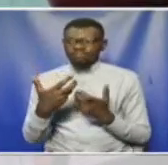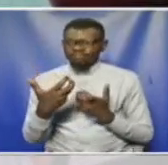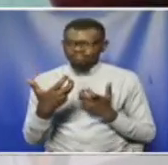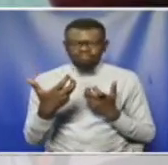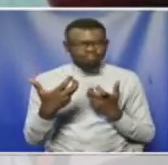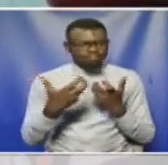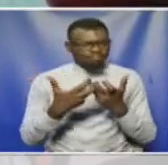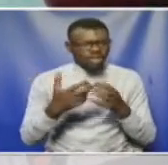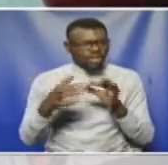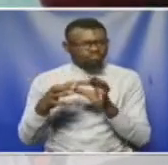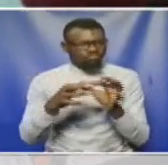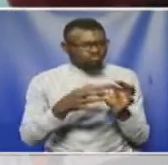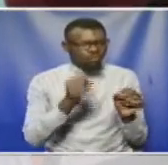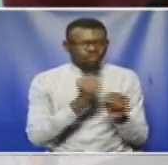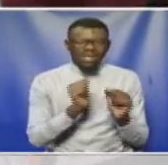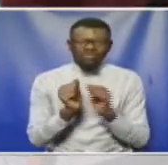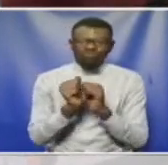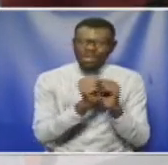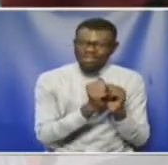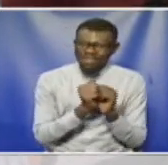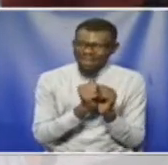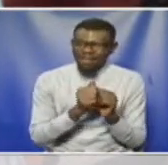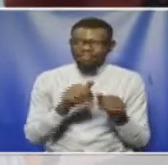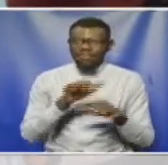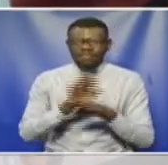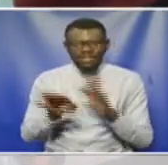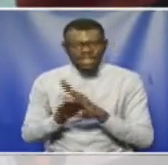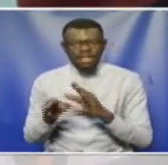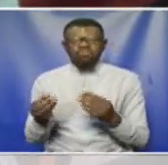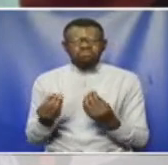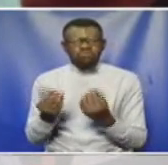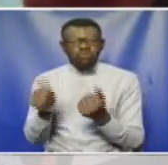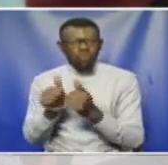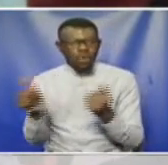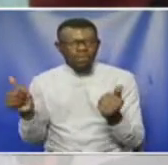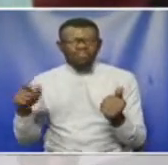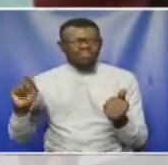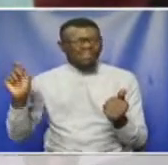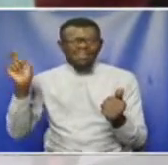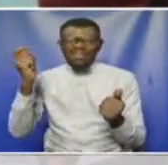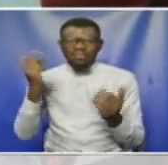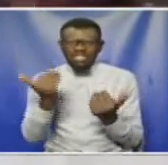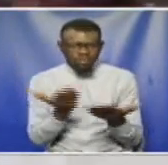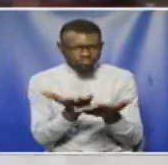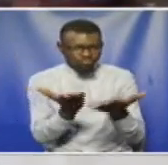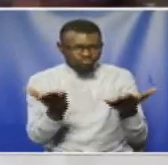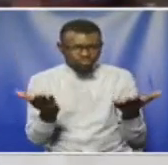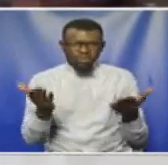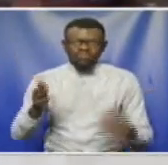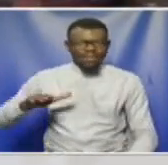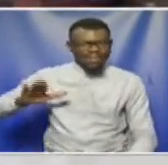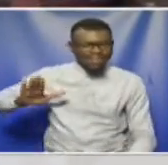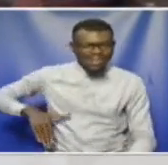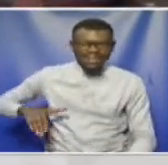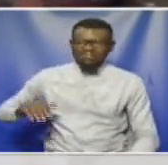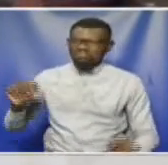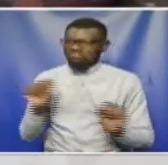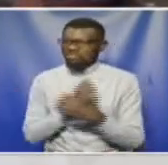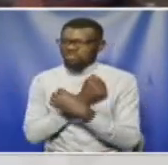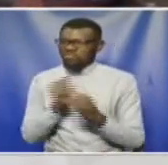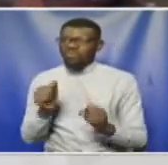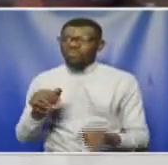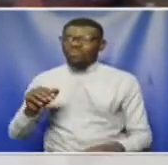we put our efforts together, everything will work out well and no child, Kenyan child, will be left behind. Wakizungumza katika mtaa